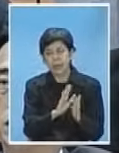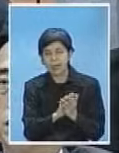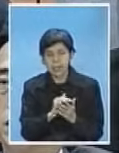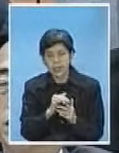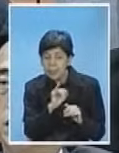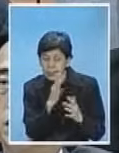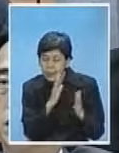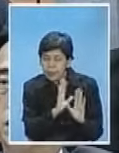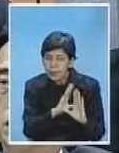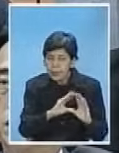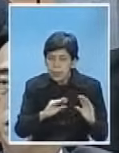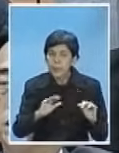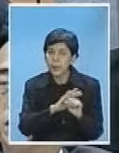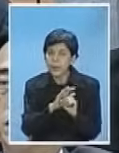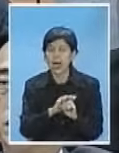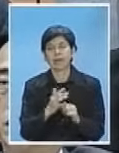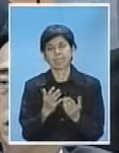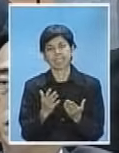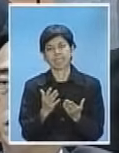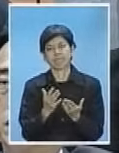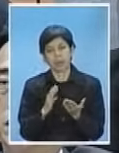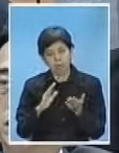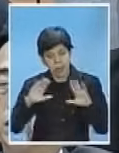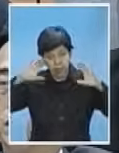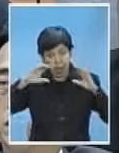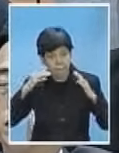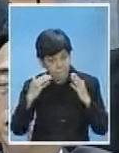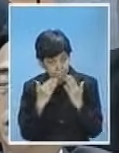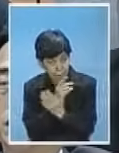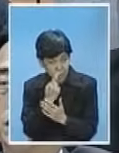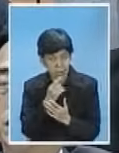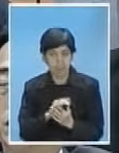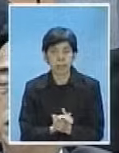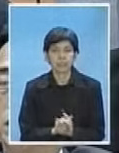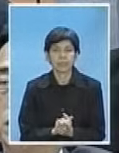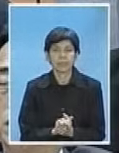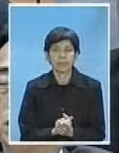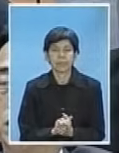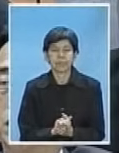เหตุร้ายก็จะหมดแล้วแต่ว่าพอเปลี่ยนรัฐบาล